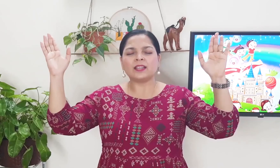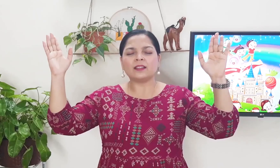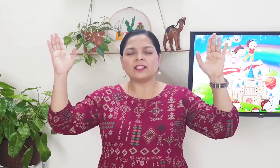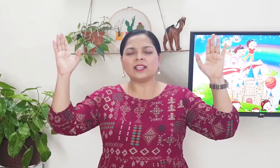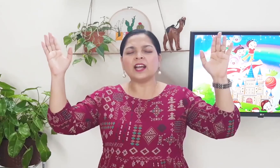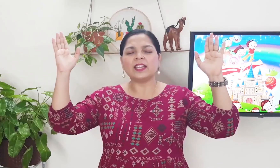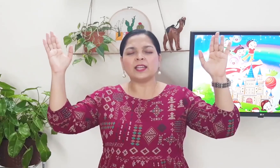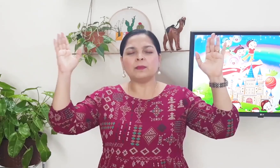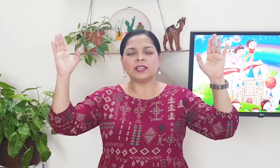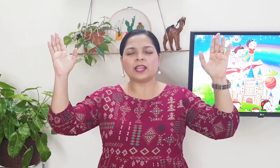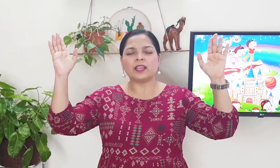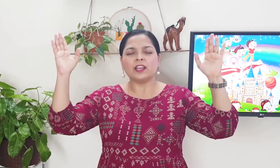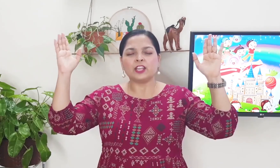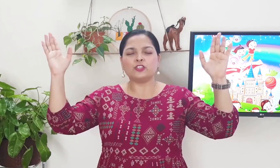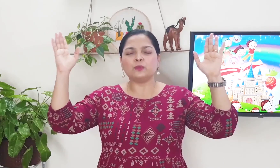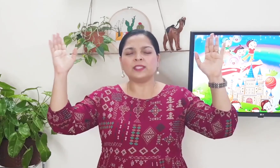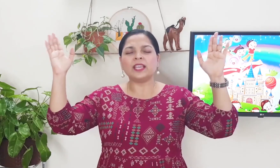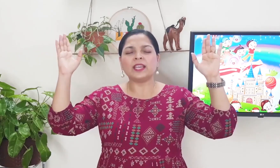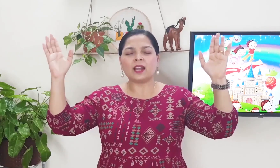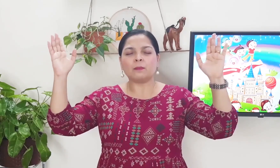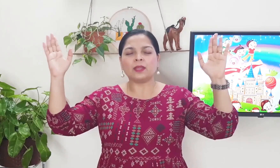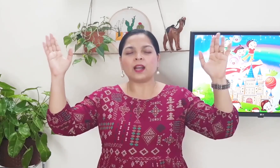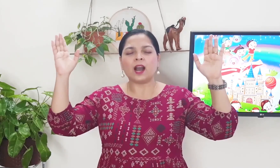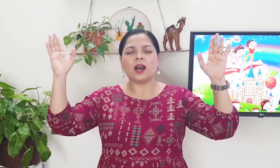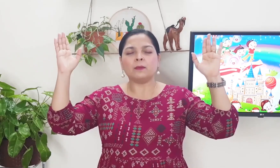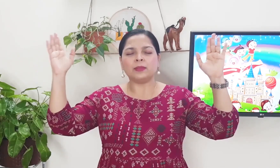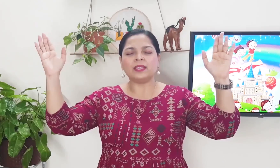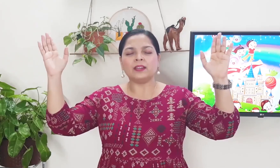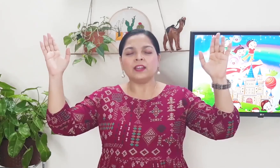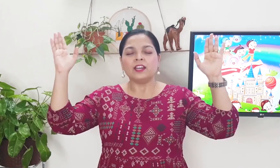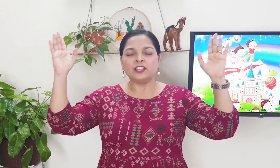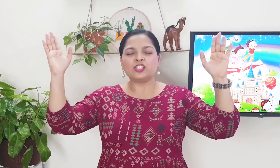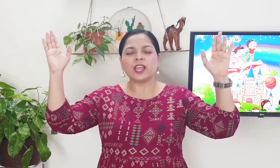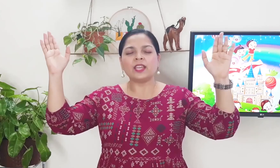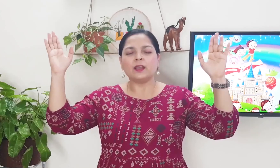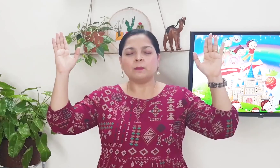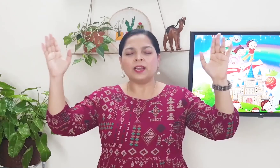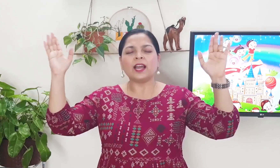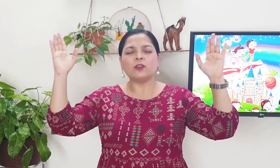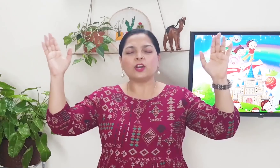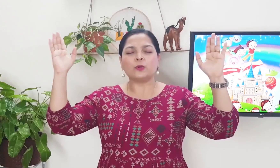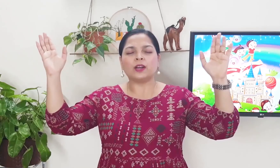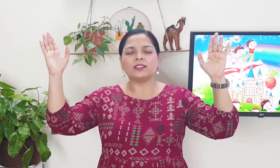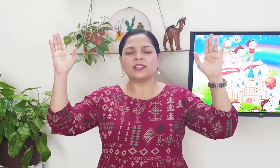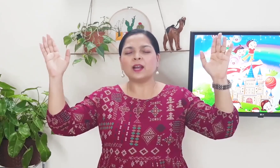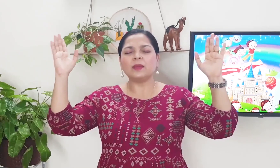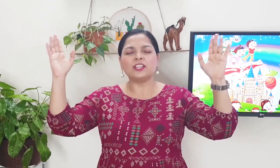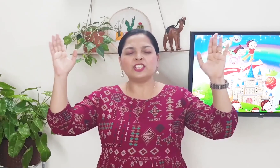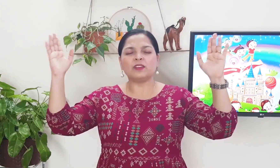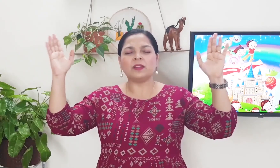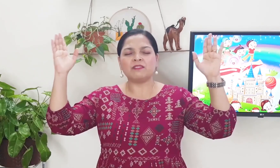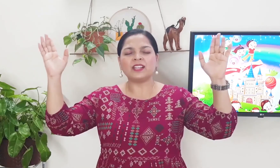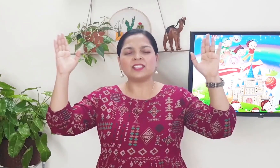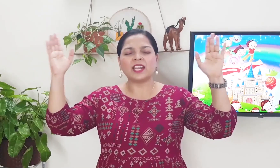हमारे साथ सदा के लिए बनी रहे, यीशु मसीह के नाम में आमीन। निश्चय ही भलाई और करुणा सदा